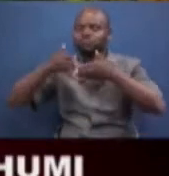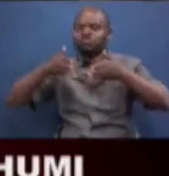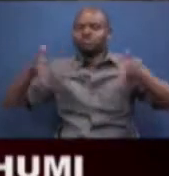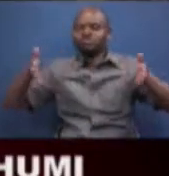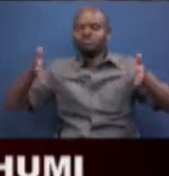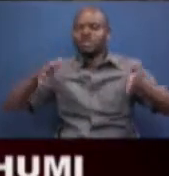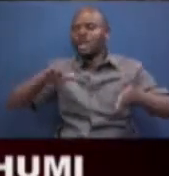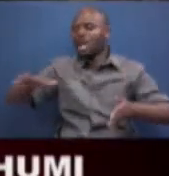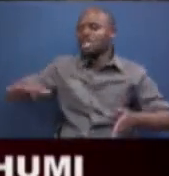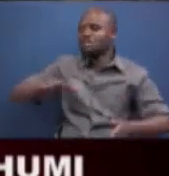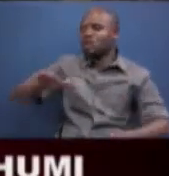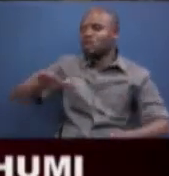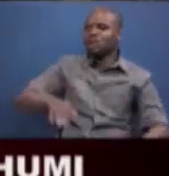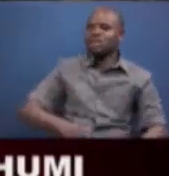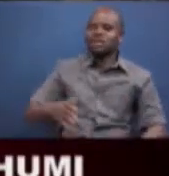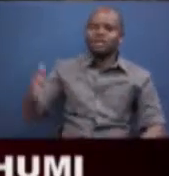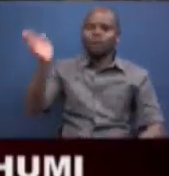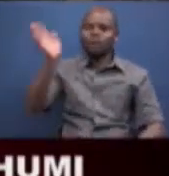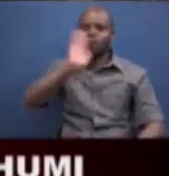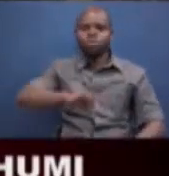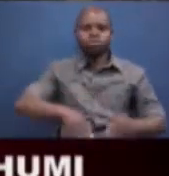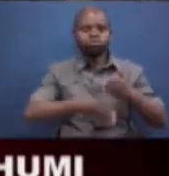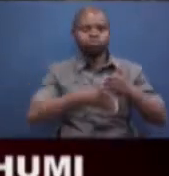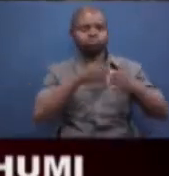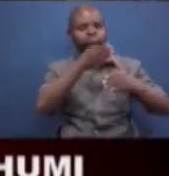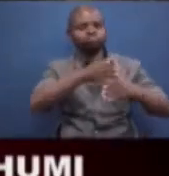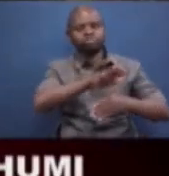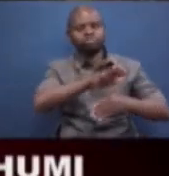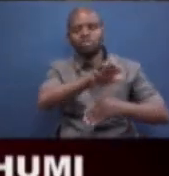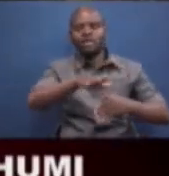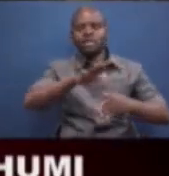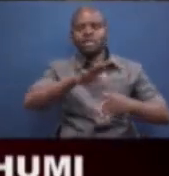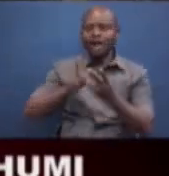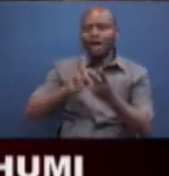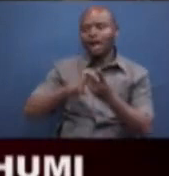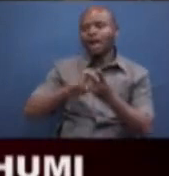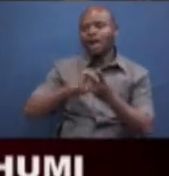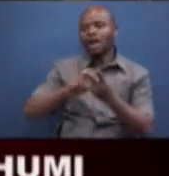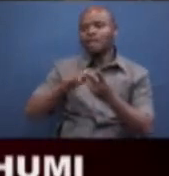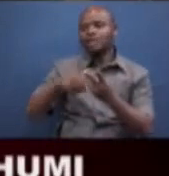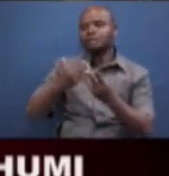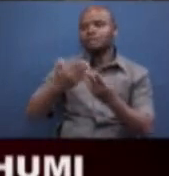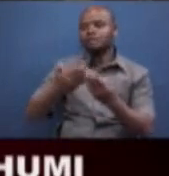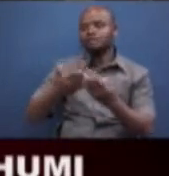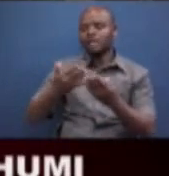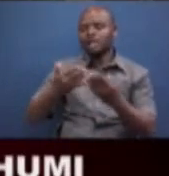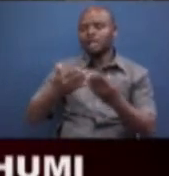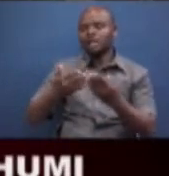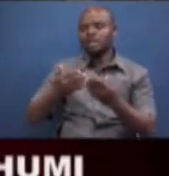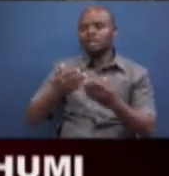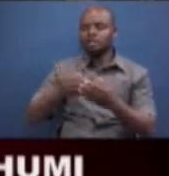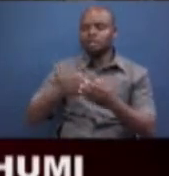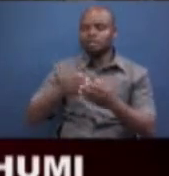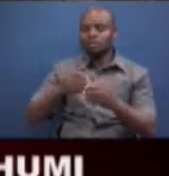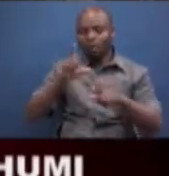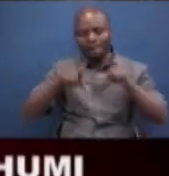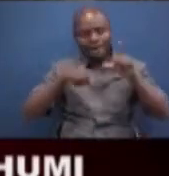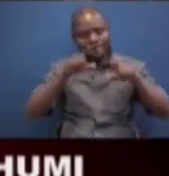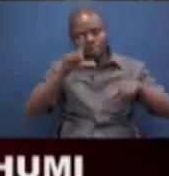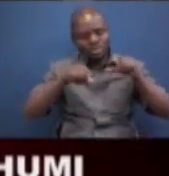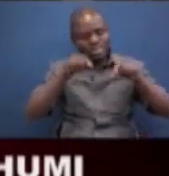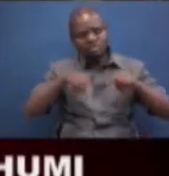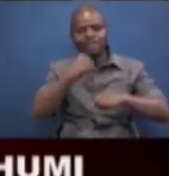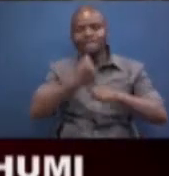cha Pemba. Tukimaliza ujenzi wa kiwanja cha ndege kipya cha kilo mbuzi ya kinifu unafanyika kwa bandari ya